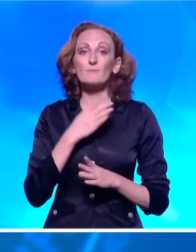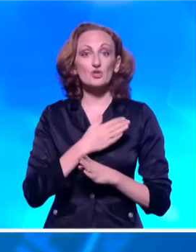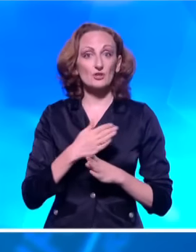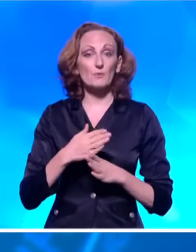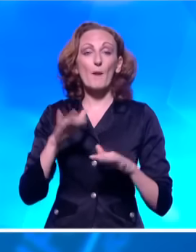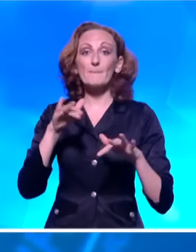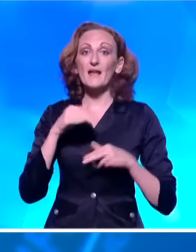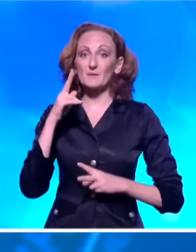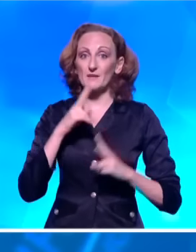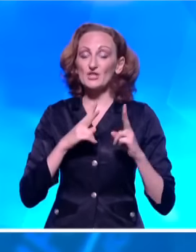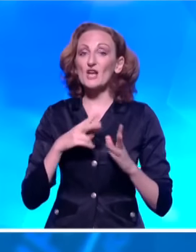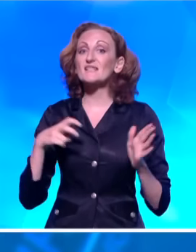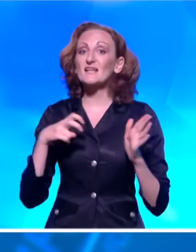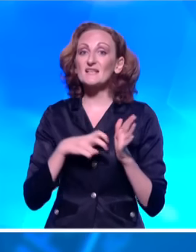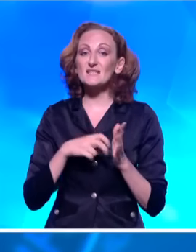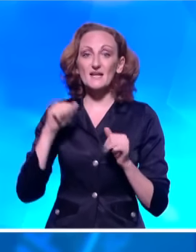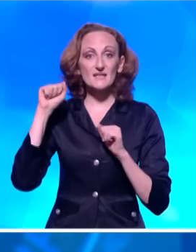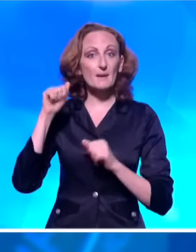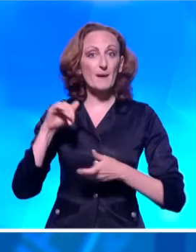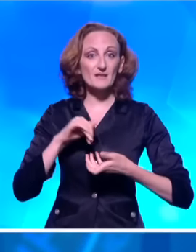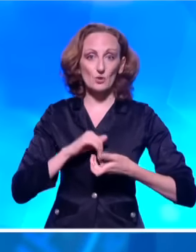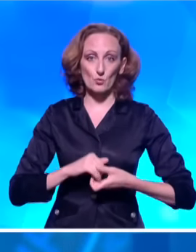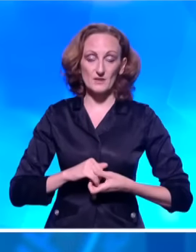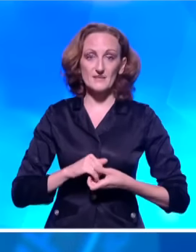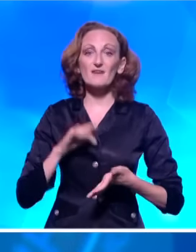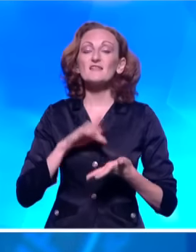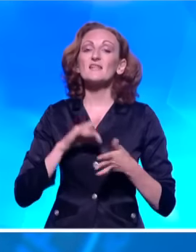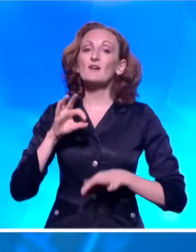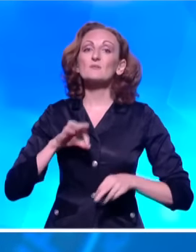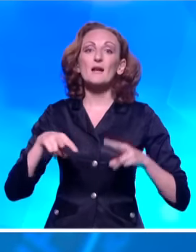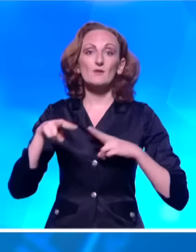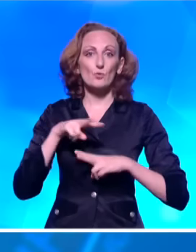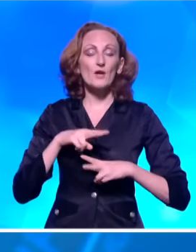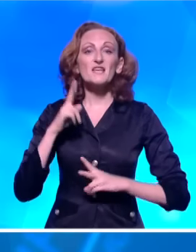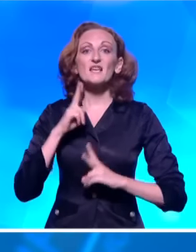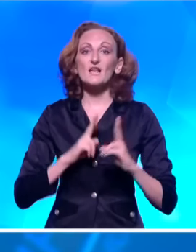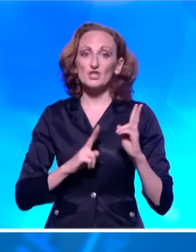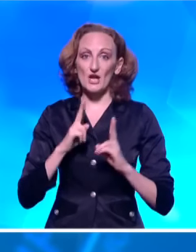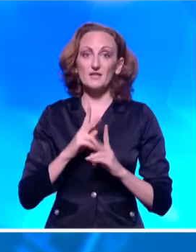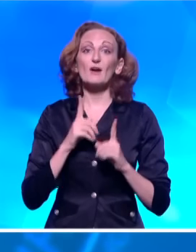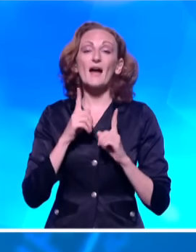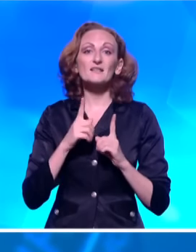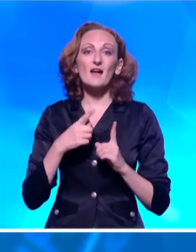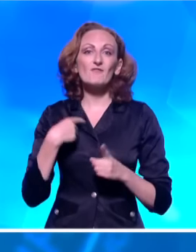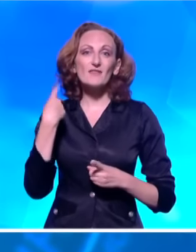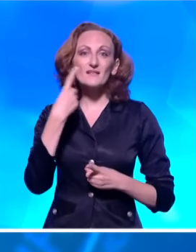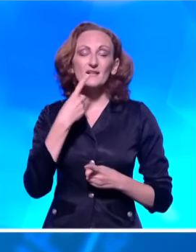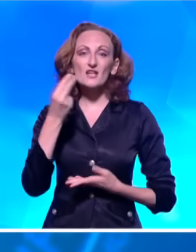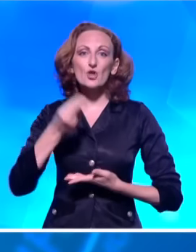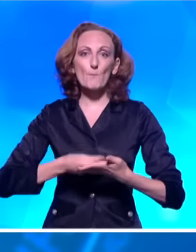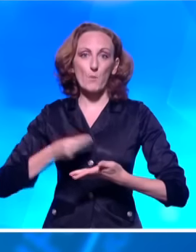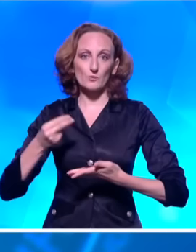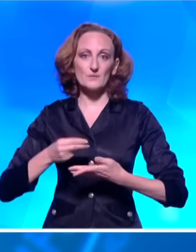приехме решението за регистрация на партиите и коалициите в Централната избирателна комисия, както и решенията как трябва да изглеждат подписките